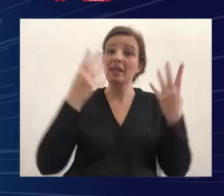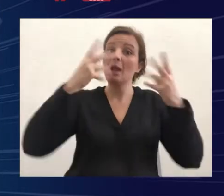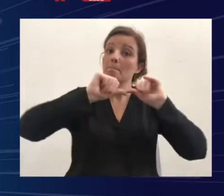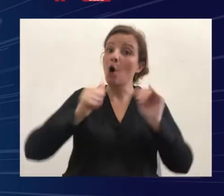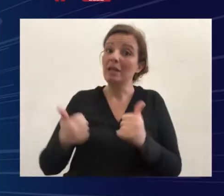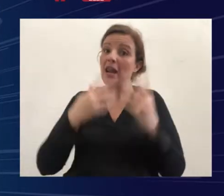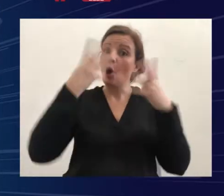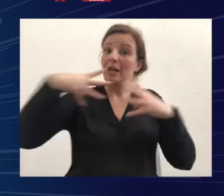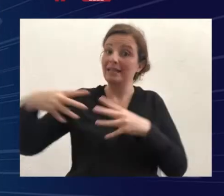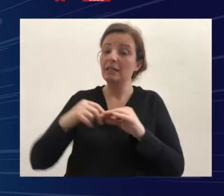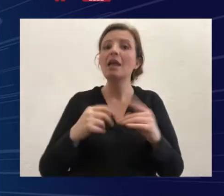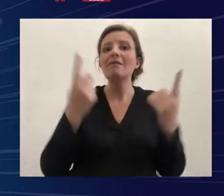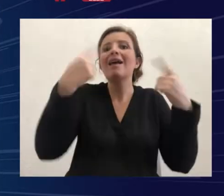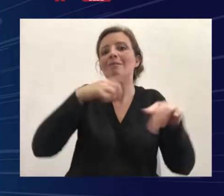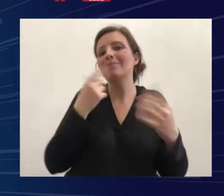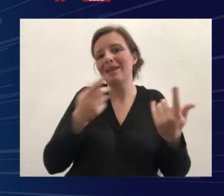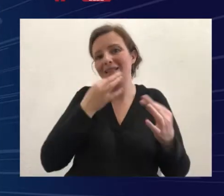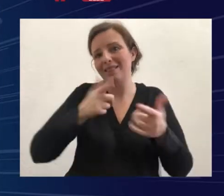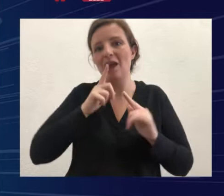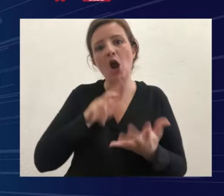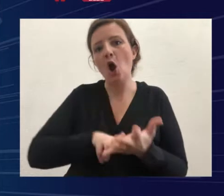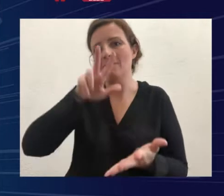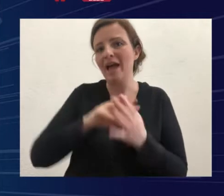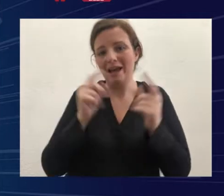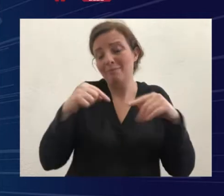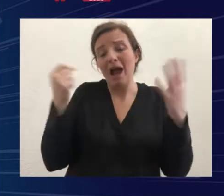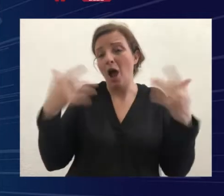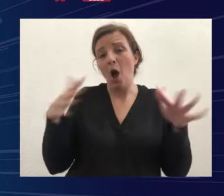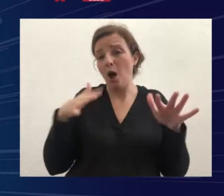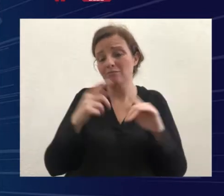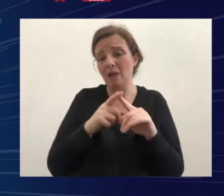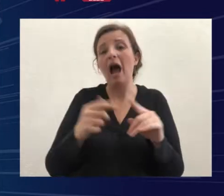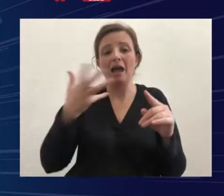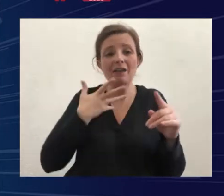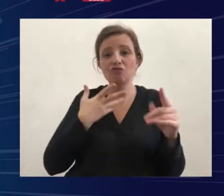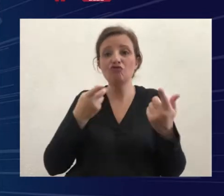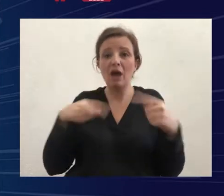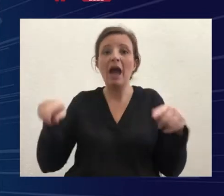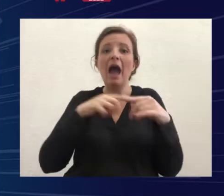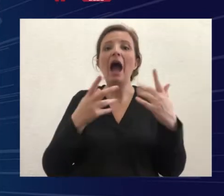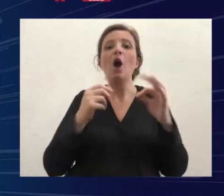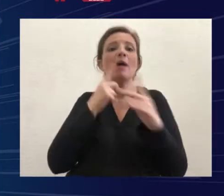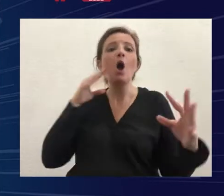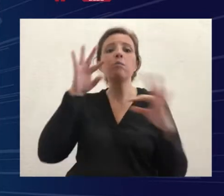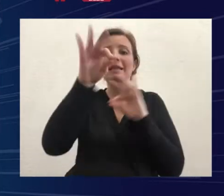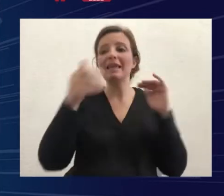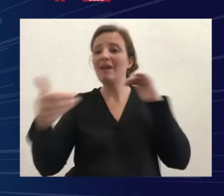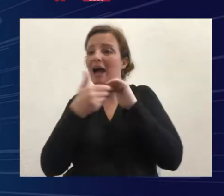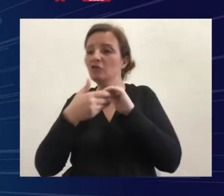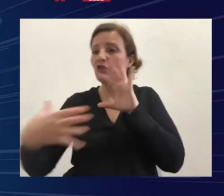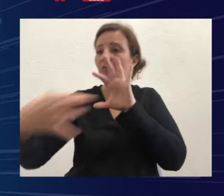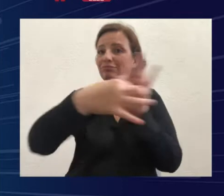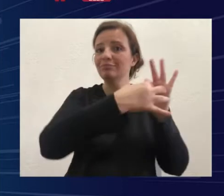Pluralità di modelli organizzativi che conferma un fenomeno ormai consolidato della neutralizzazione degli